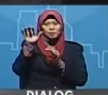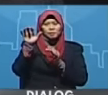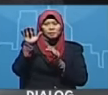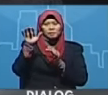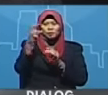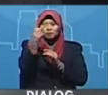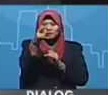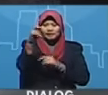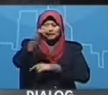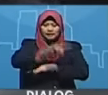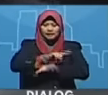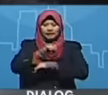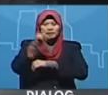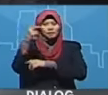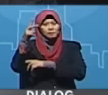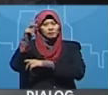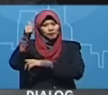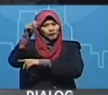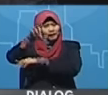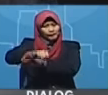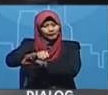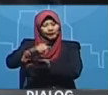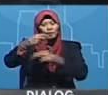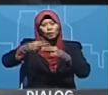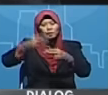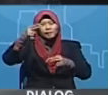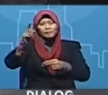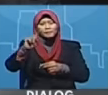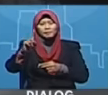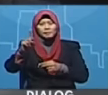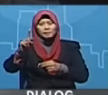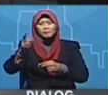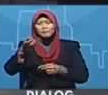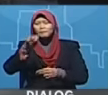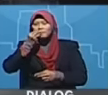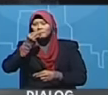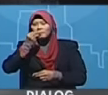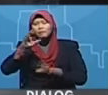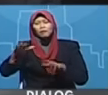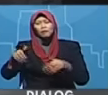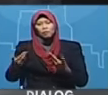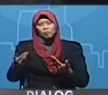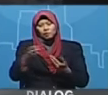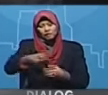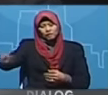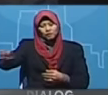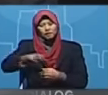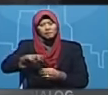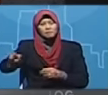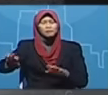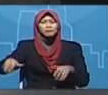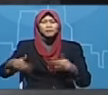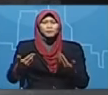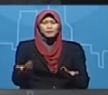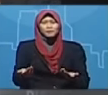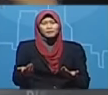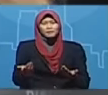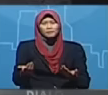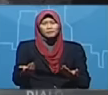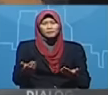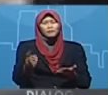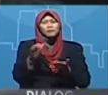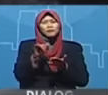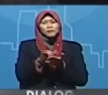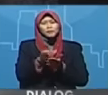12 hari 9 malam. Hotelnya di mana, makanannya macam mana, transportation, pengangkutannya macam mana, dan